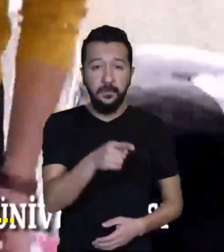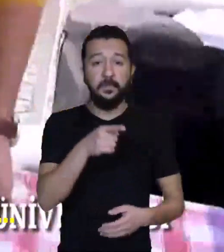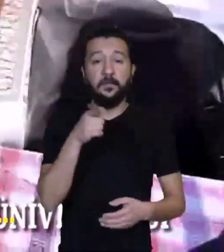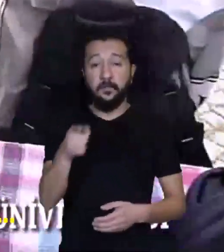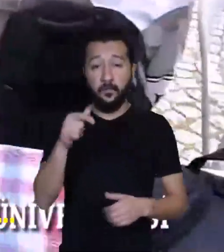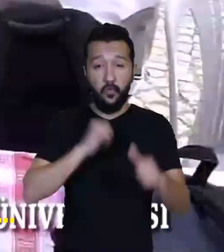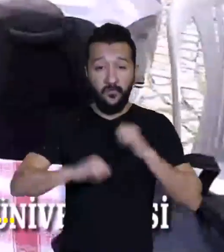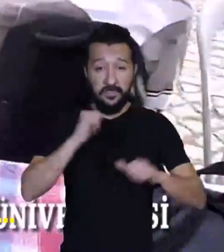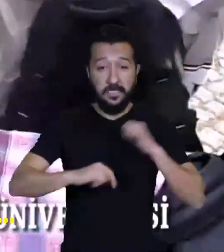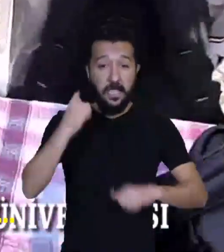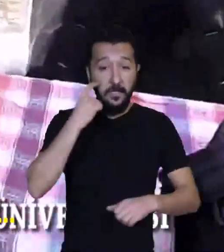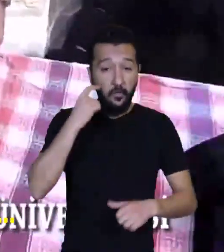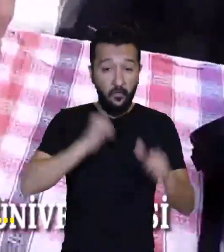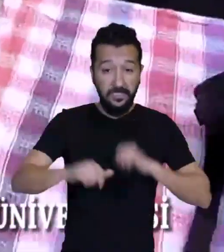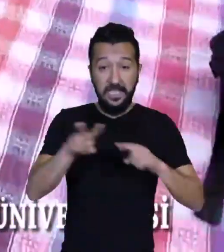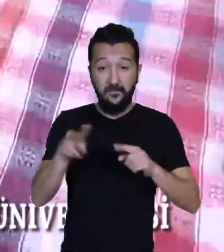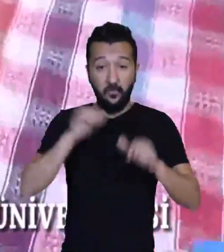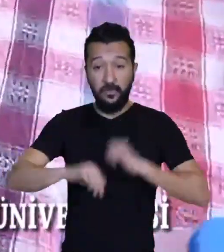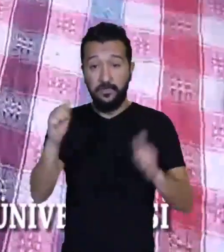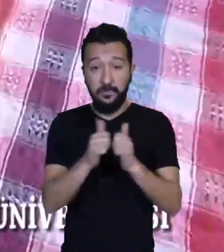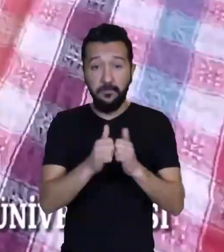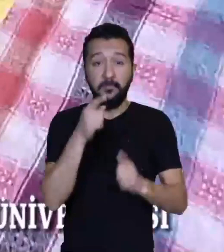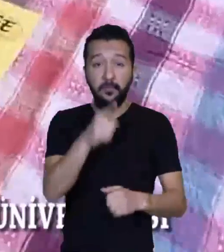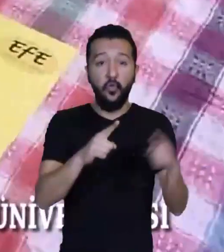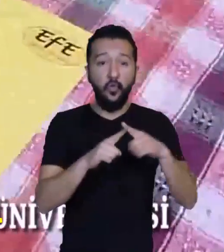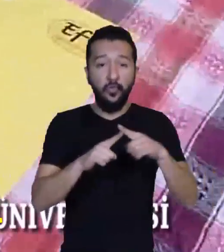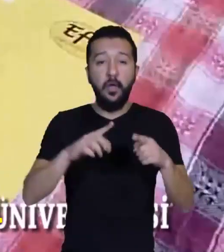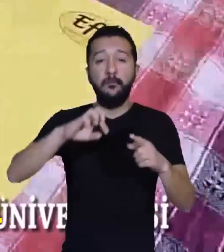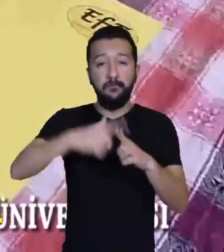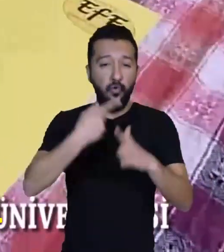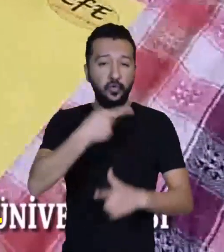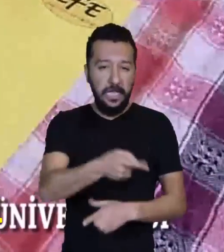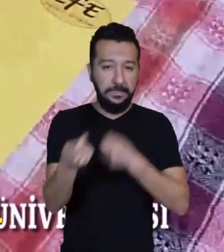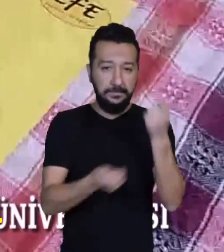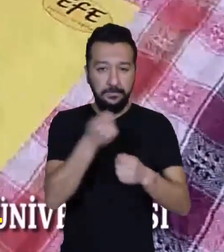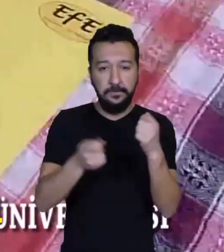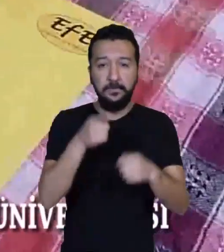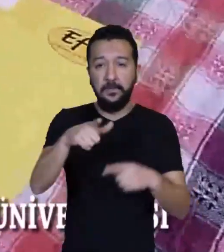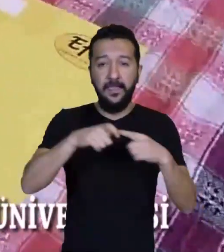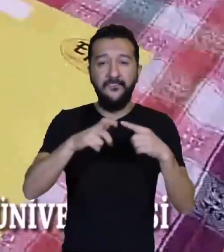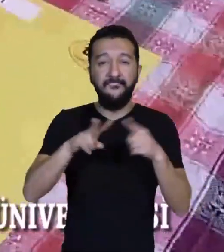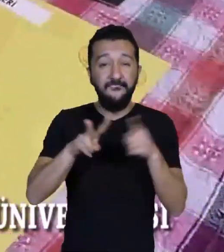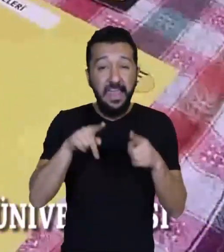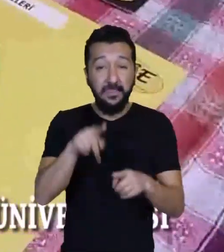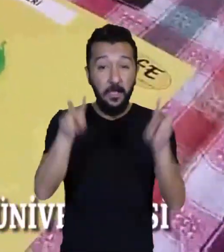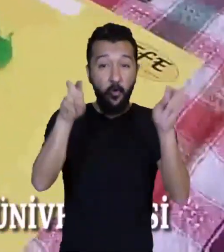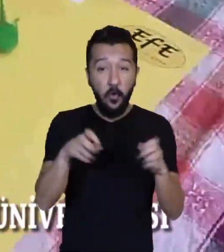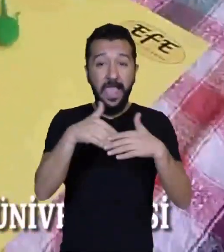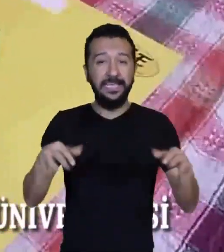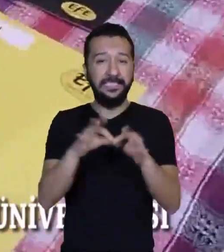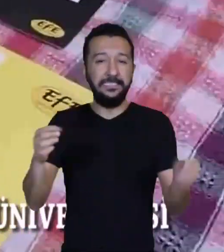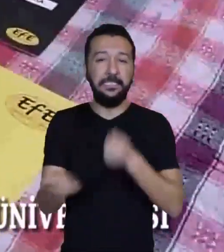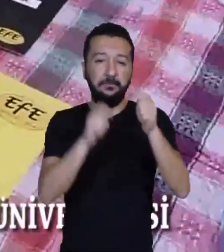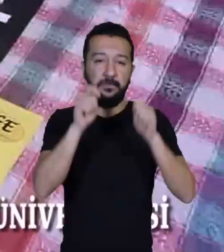Üniversitesi, Atatürk Üniversitesi ve Kafkas Üniversitesi ile birlikte bir TÜBİTAK projesi yürütüyoruz. O kapsamda fenin daha engelsiz bir hale getirmek için çalışmalar